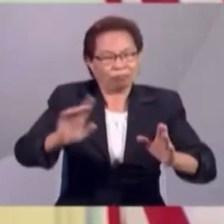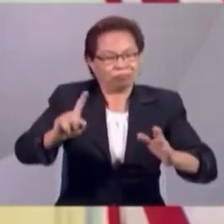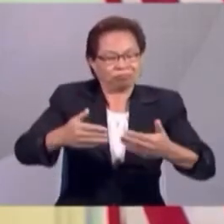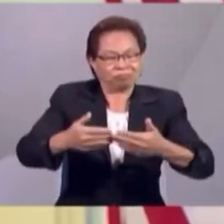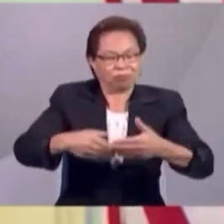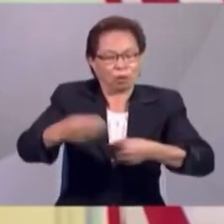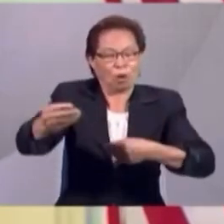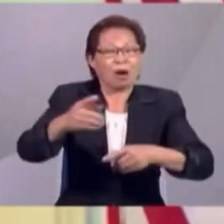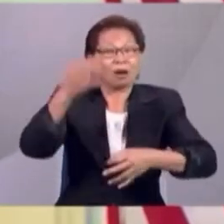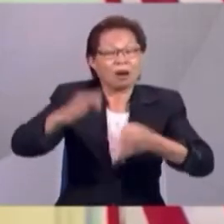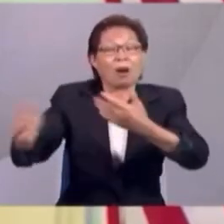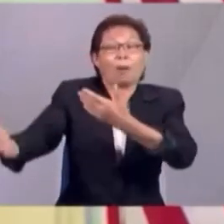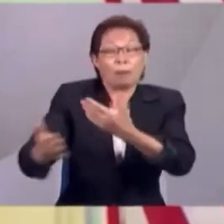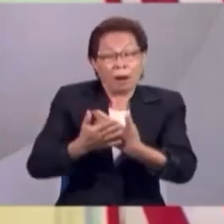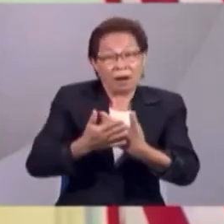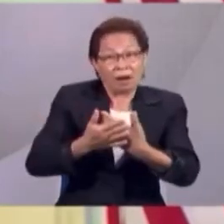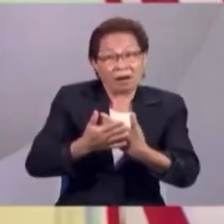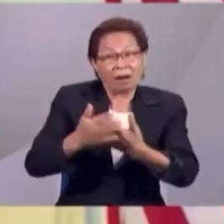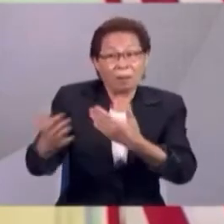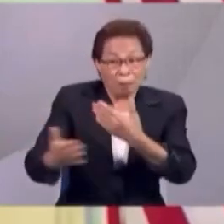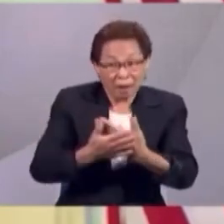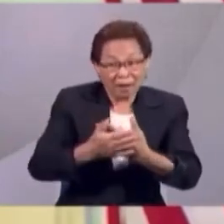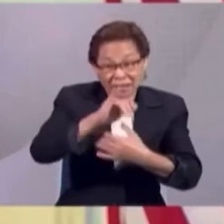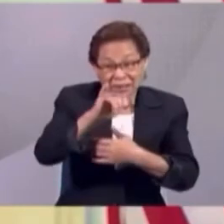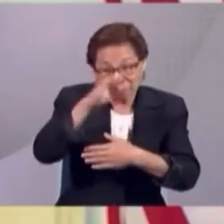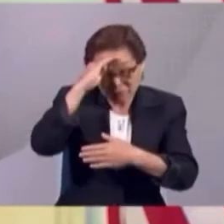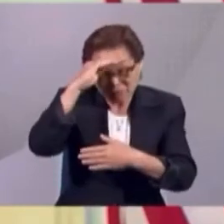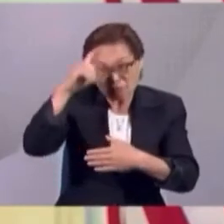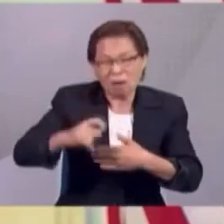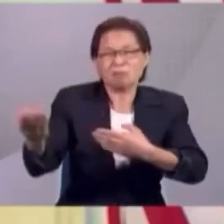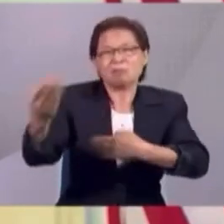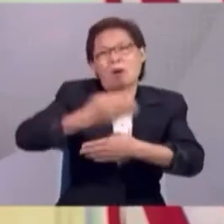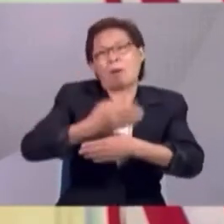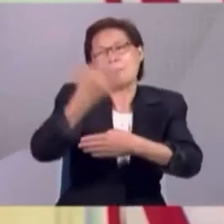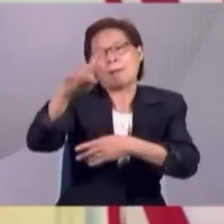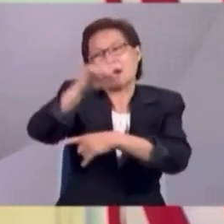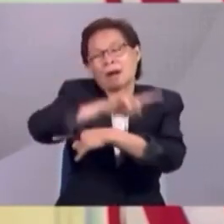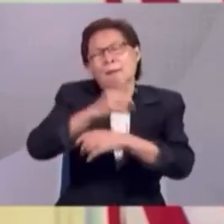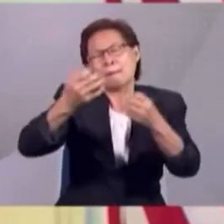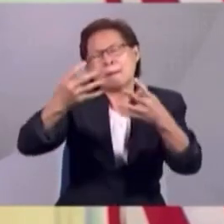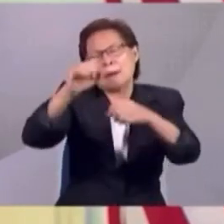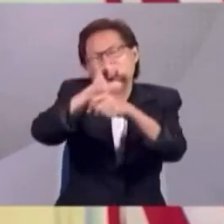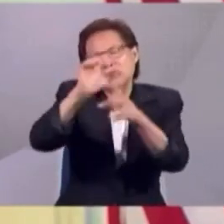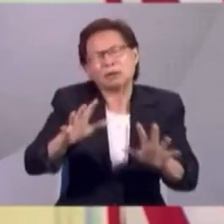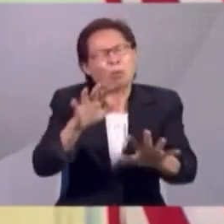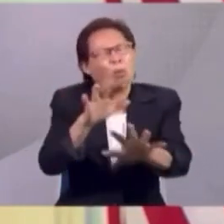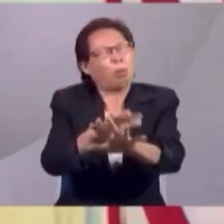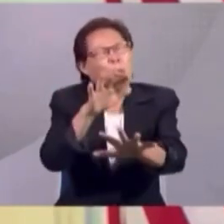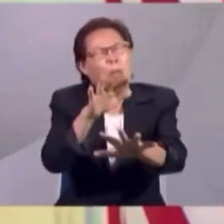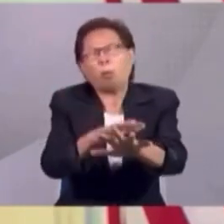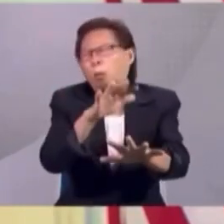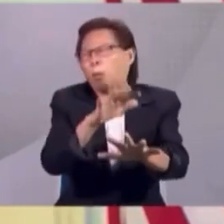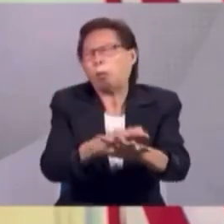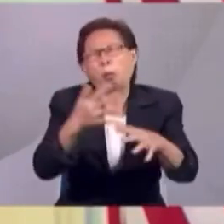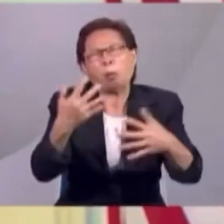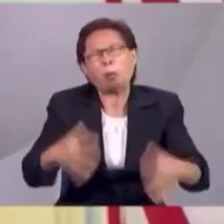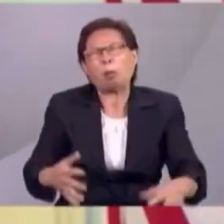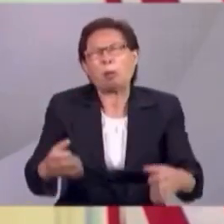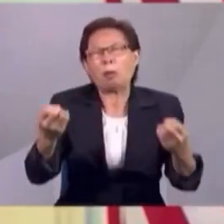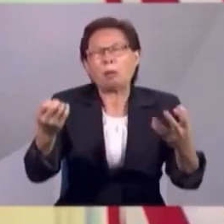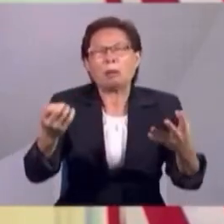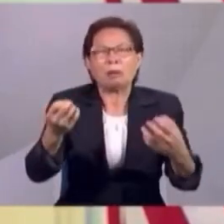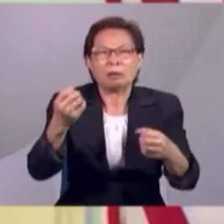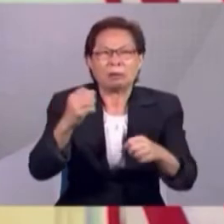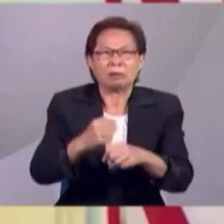pulang, mereka akan dikuarantin 14 hari dan sebagainya. Ramai pekerja-pekerja itu jumlahnya begitu besar yang tidak bekerja berulang alik